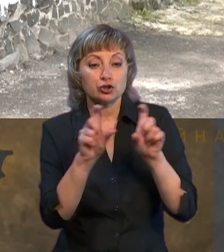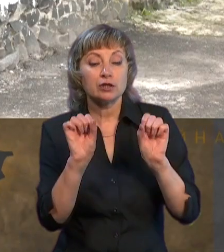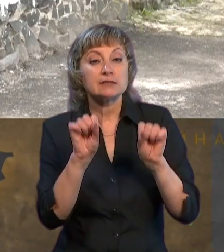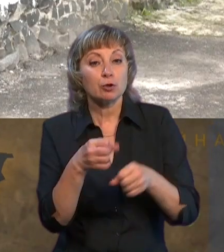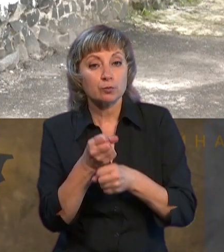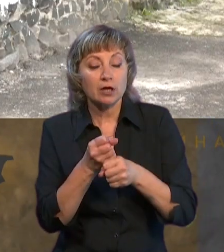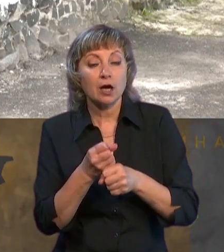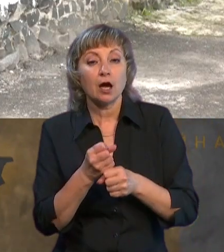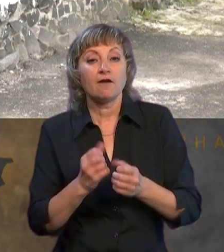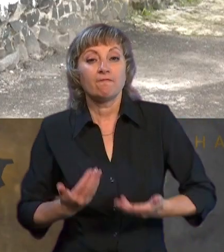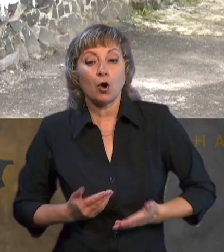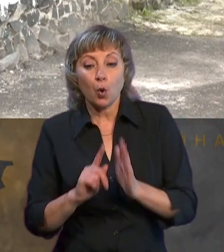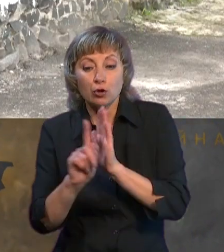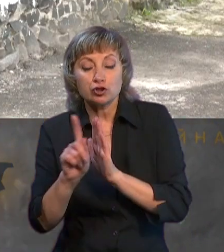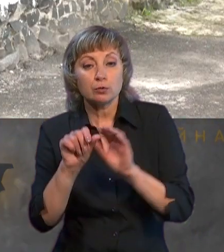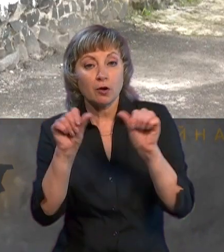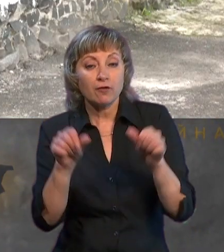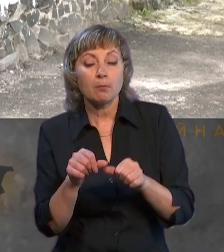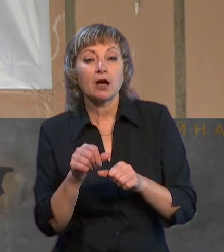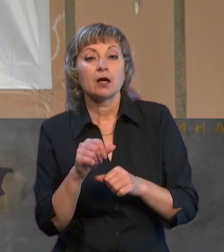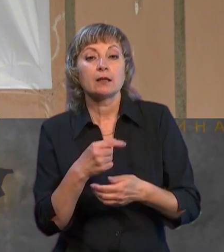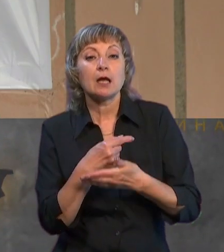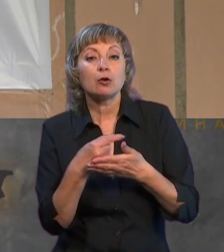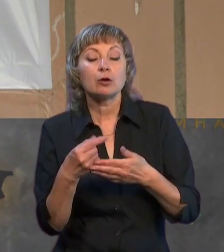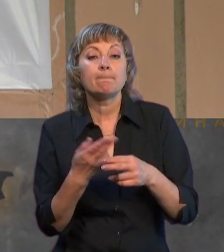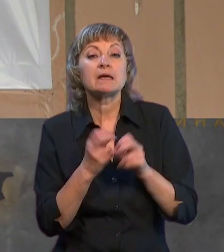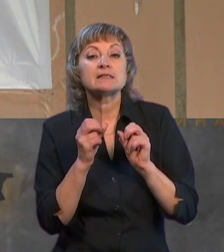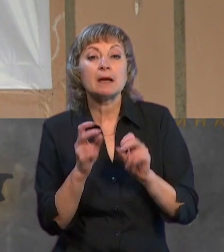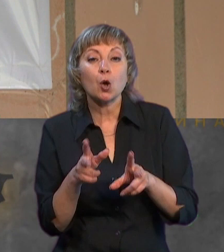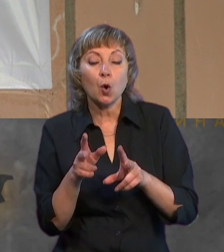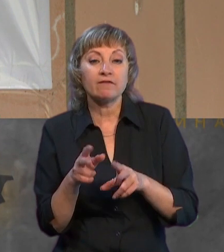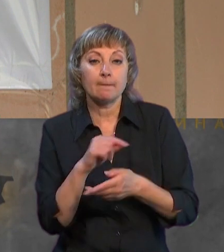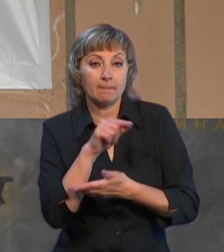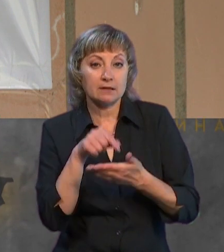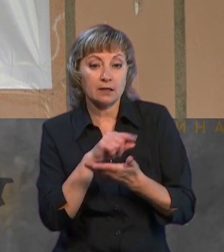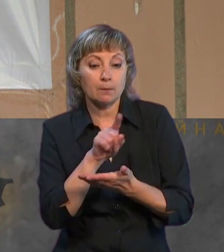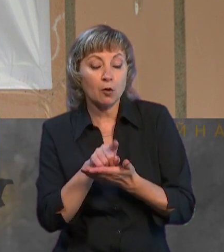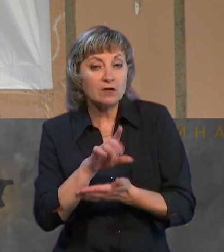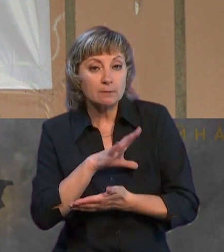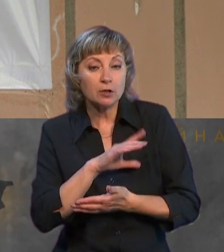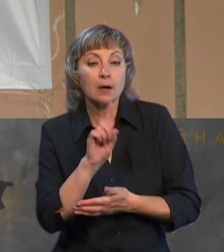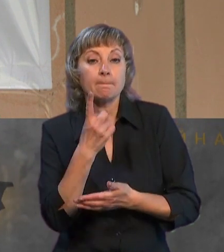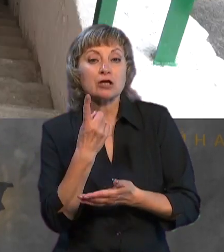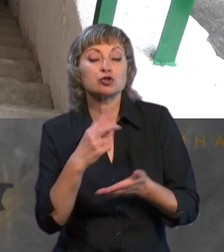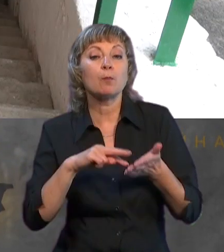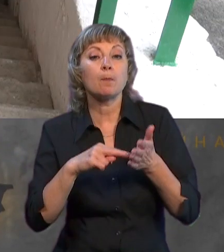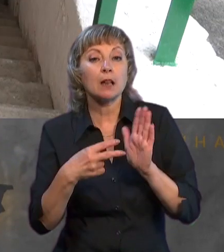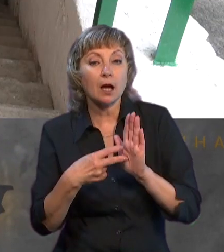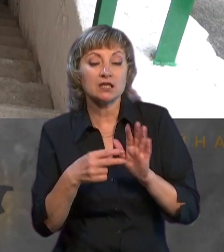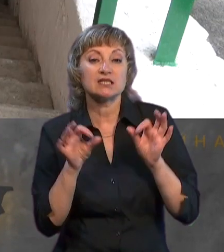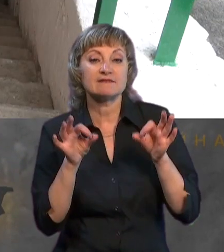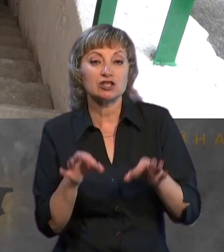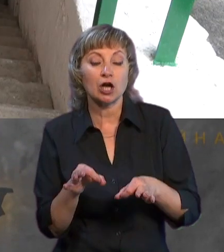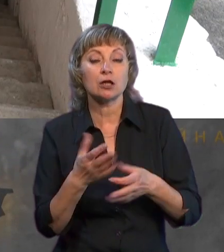працювати в очному форматі. Але наголошую, що безпекові питання мають бути на першому плані. Ну і звичайно,